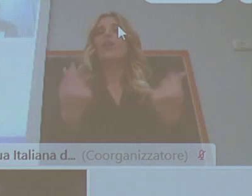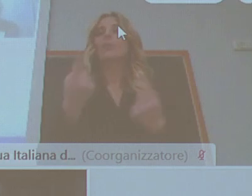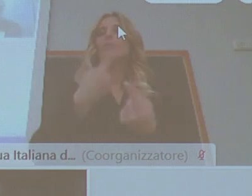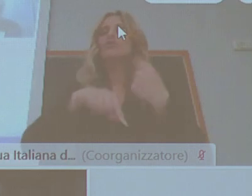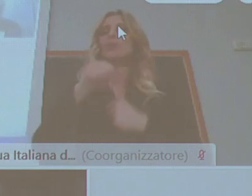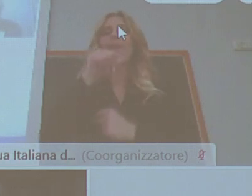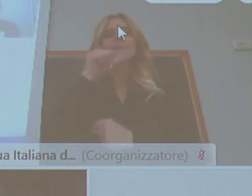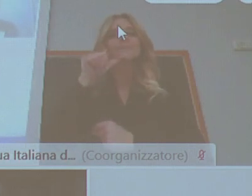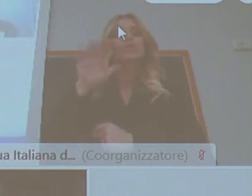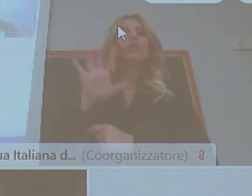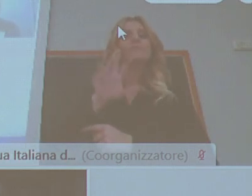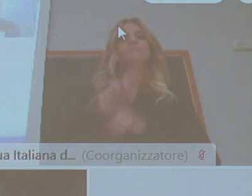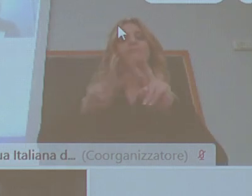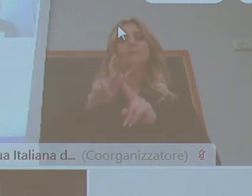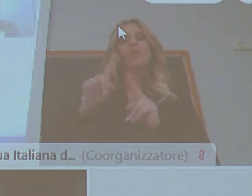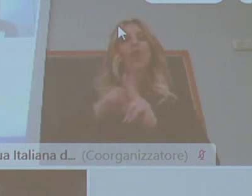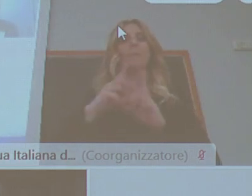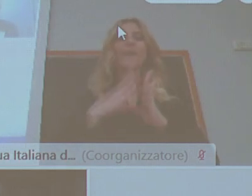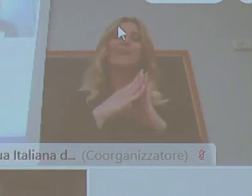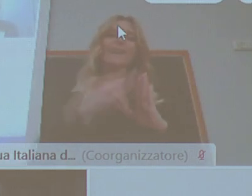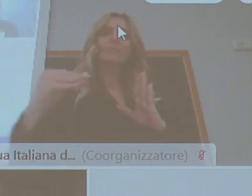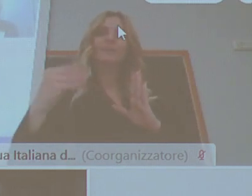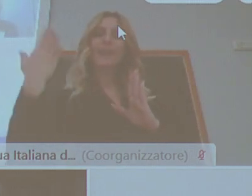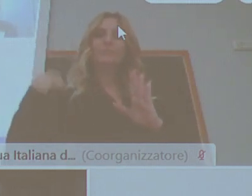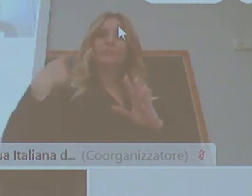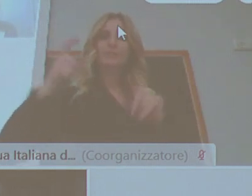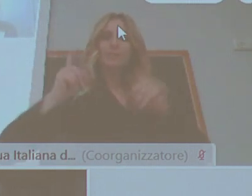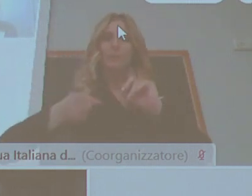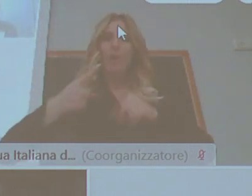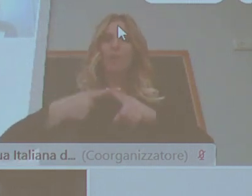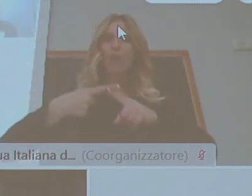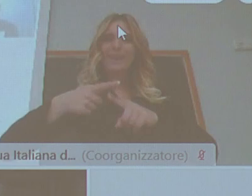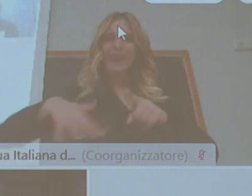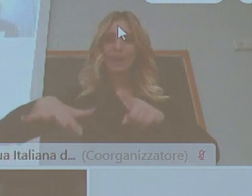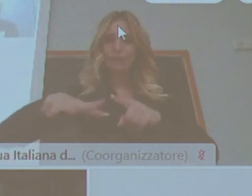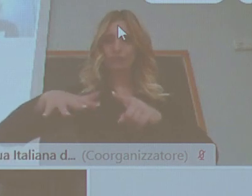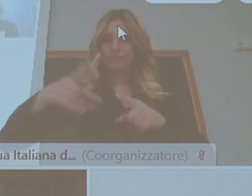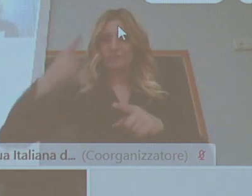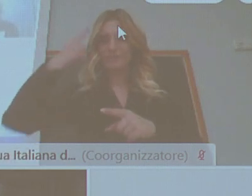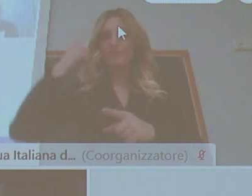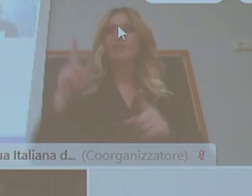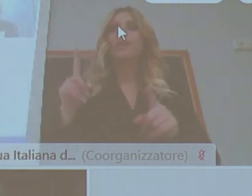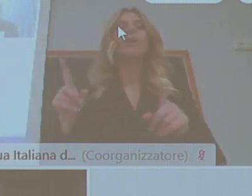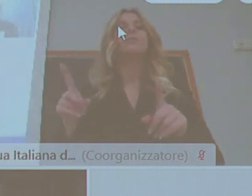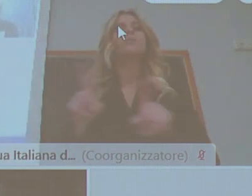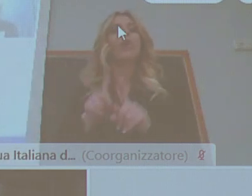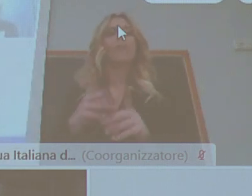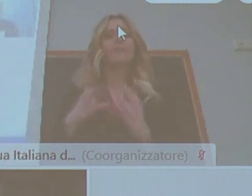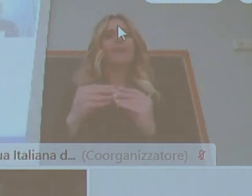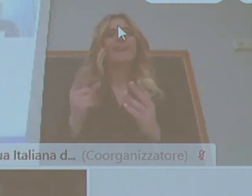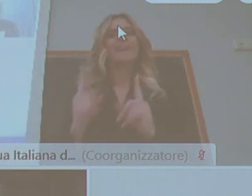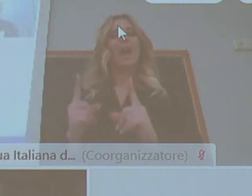di imitare la natura, come facevano i greci, no? Dici, guarda la natura e adattati. Che cosa fa la natura? La natura